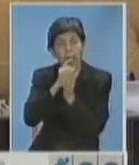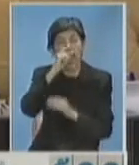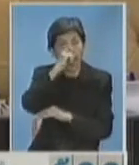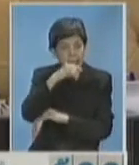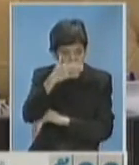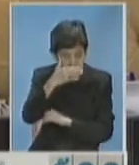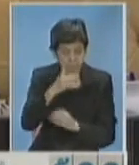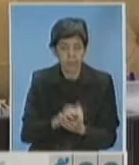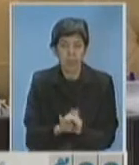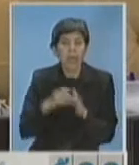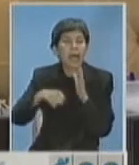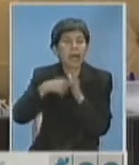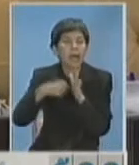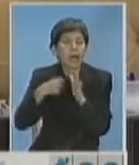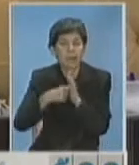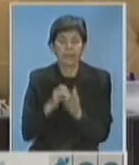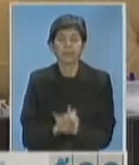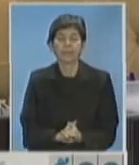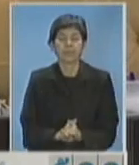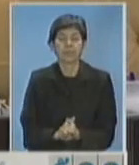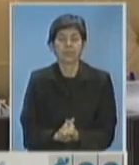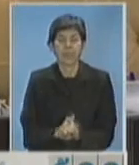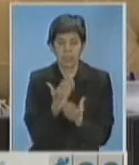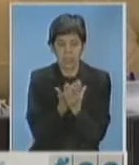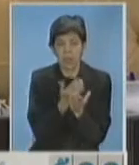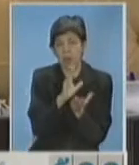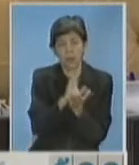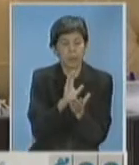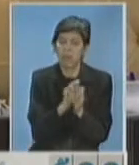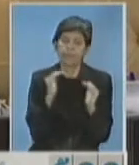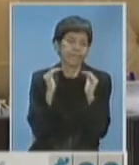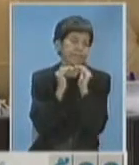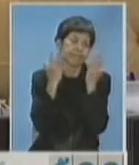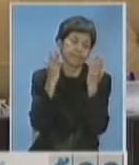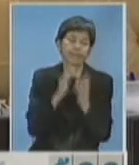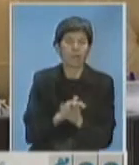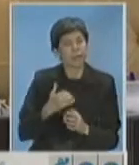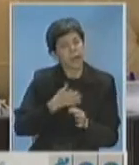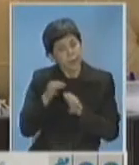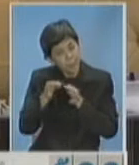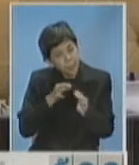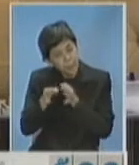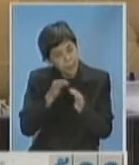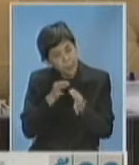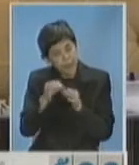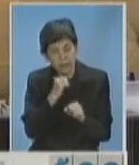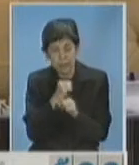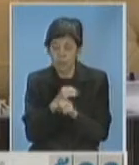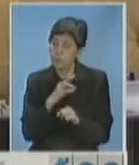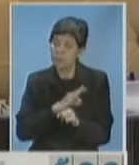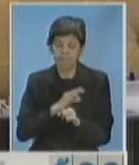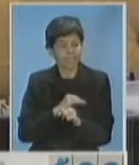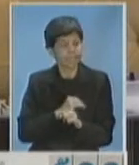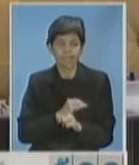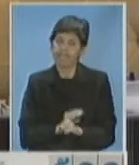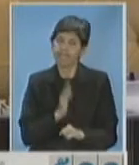ชาติด้วยเหตุผลว่าใช้งบประมาณอย่างไม่เป็นธรรมแล้วท่านก็ได้ชี้อธิบายถึงความไม่เป็นธรรม